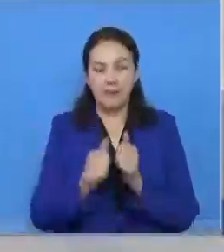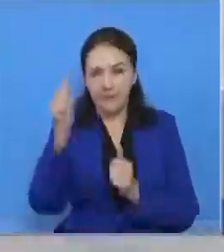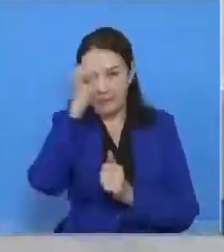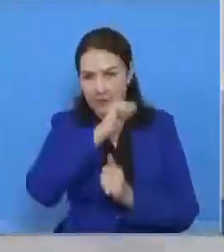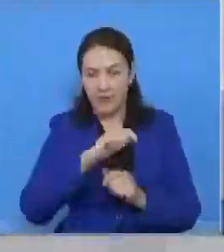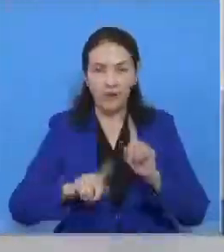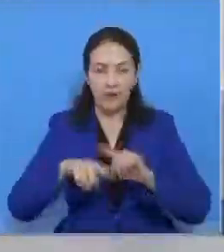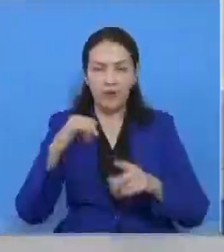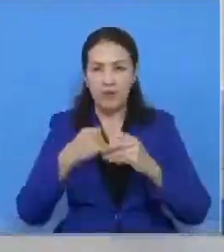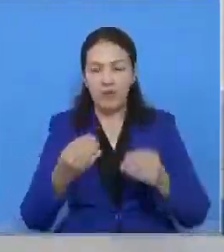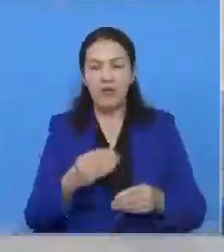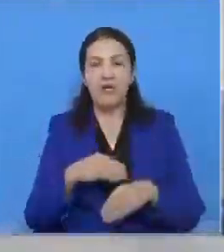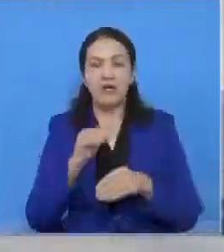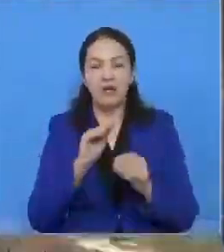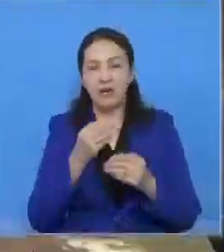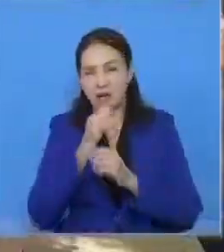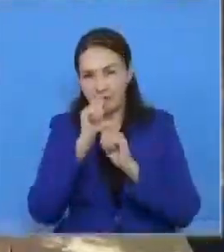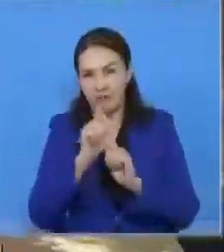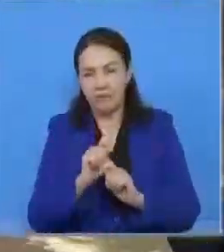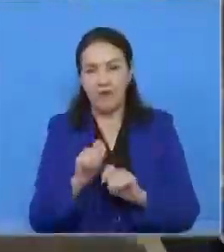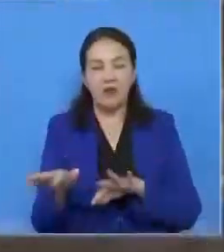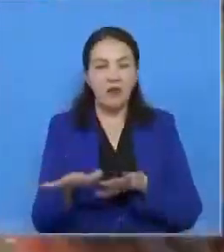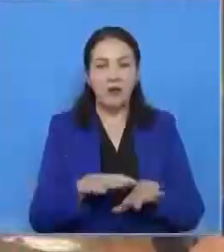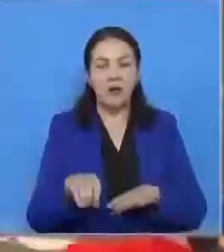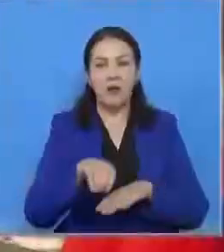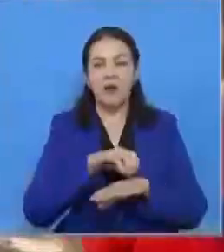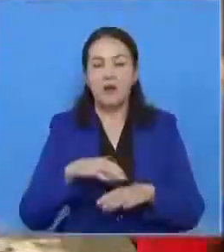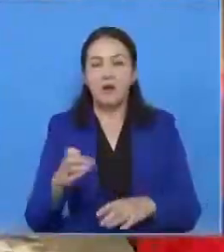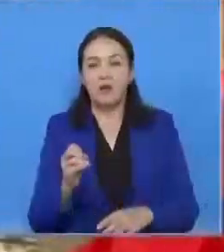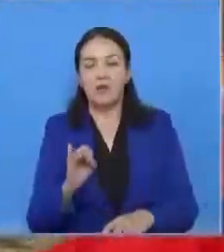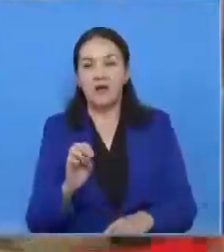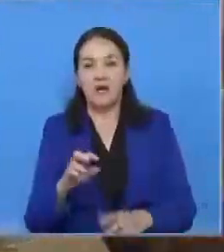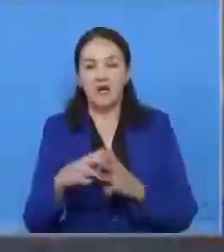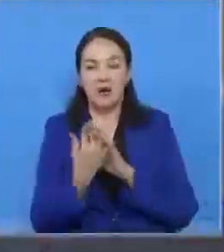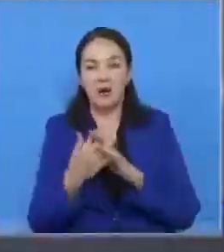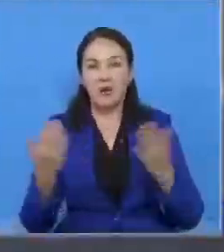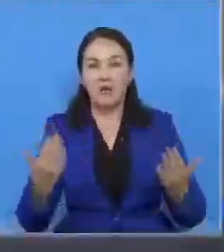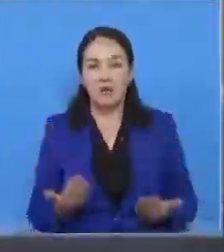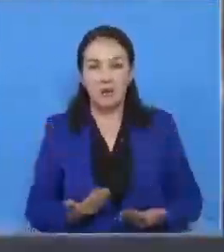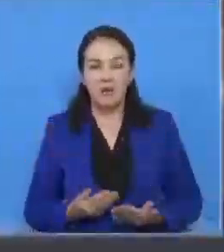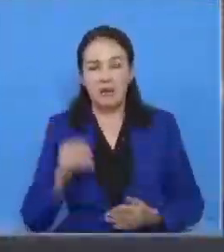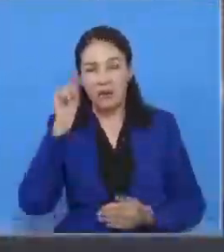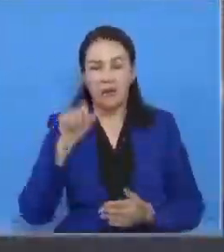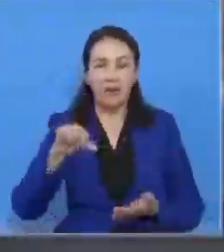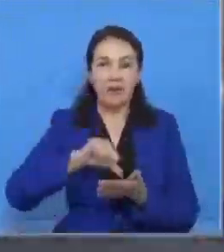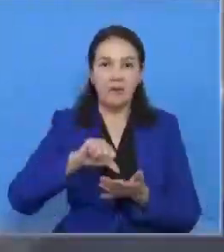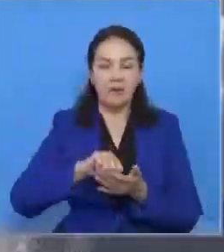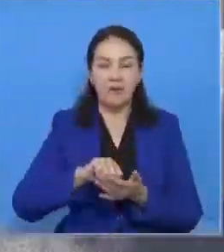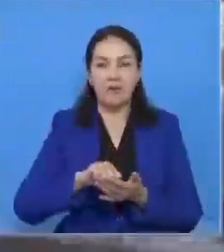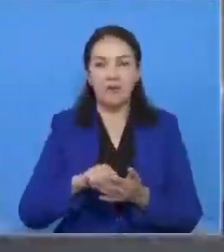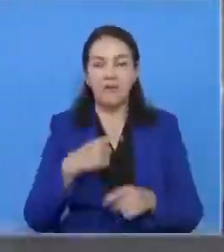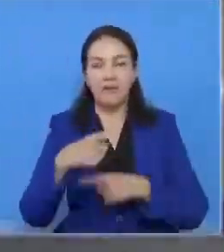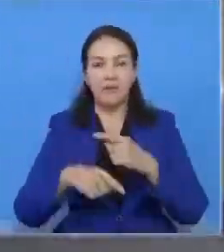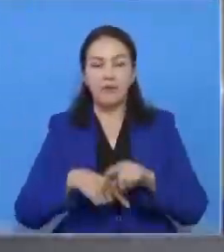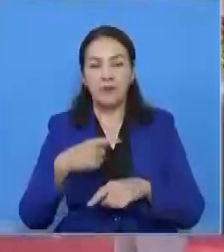осылай туған жерге тарту жасайды. Салтанатты шараға аудан әкімінің орынбасары, ауыл әкімі, тұрғындар, оқушылар да қатысты. Өскелең